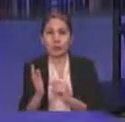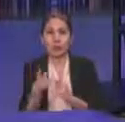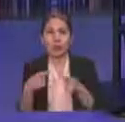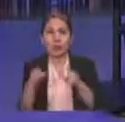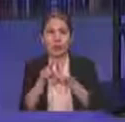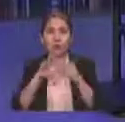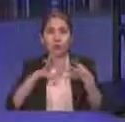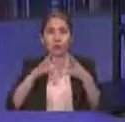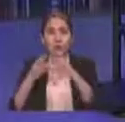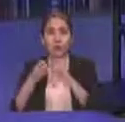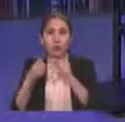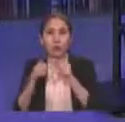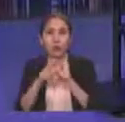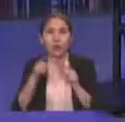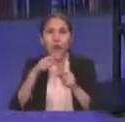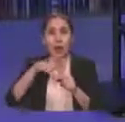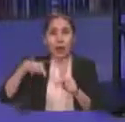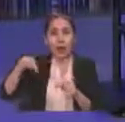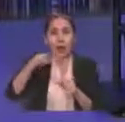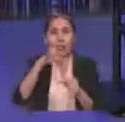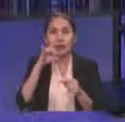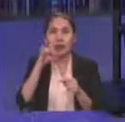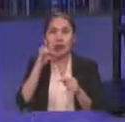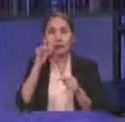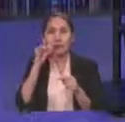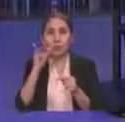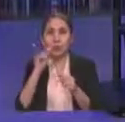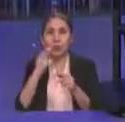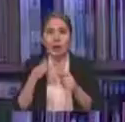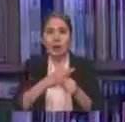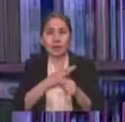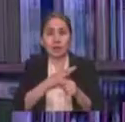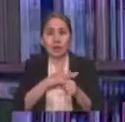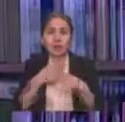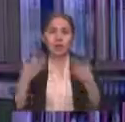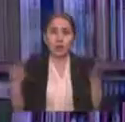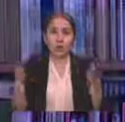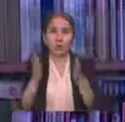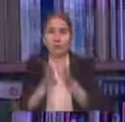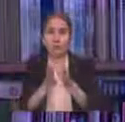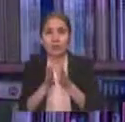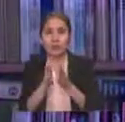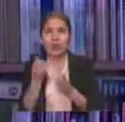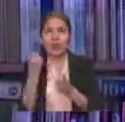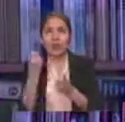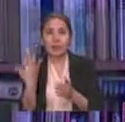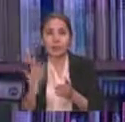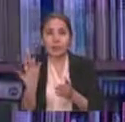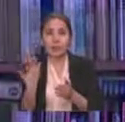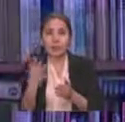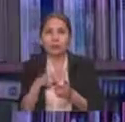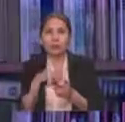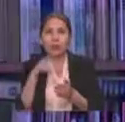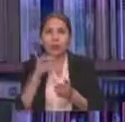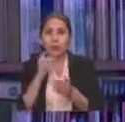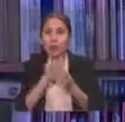Bundan xulosa, demak, aylananing radiusidan qat'iy nazar uni kattami, kichkinami, qanday bo'lishidan qat'iy nazar, pi